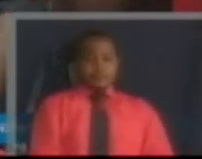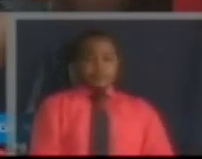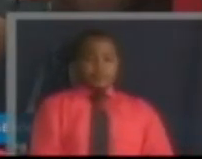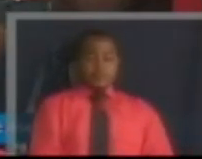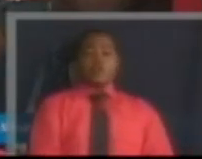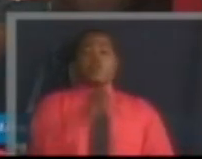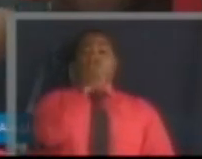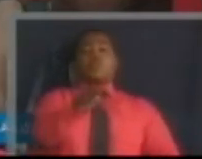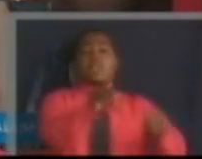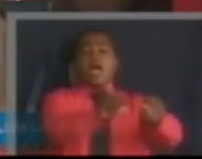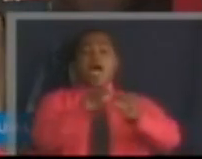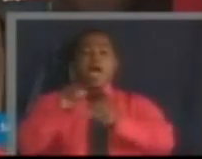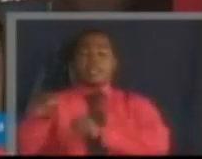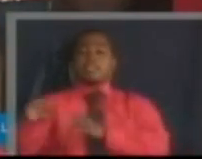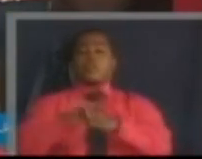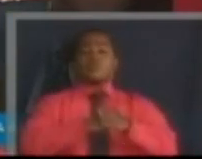Tunapoahirisha tunatumia fedha